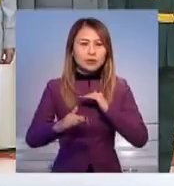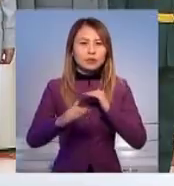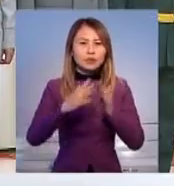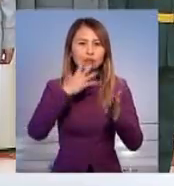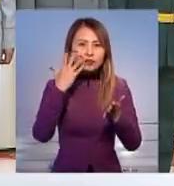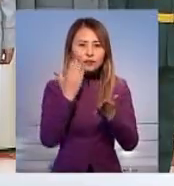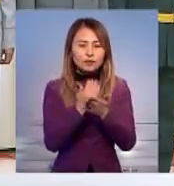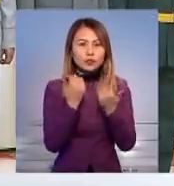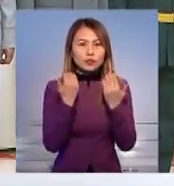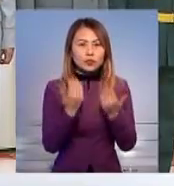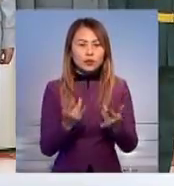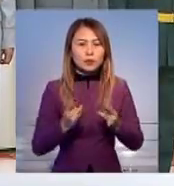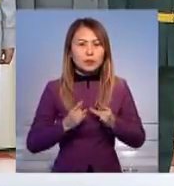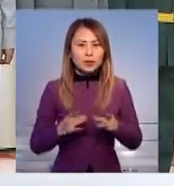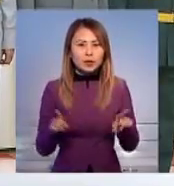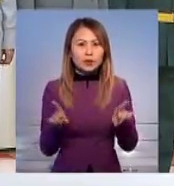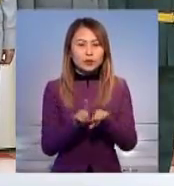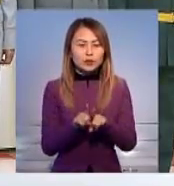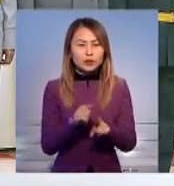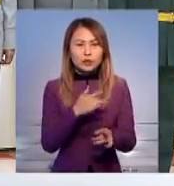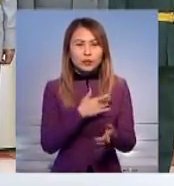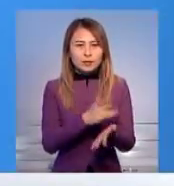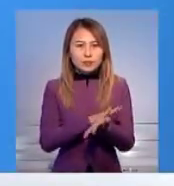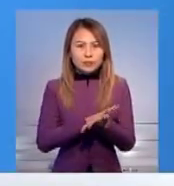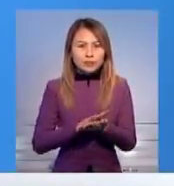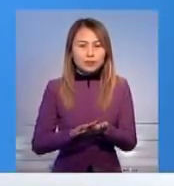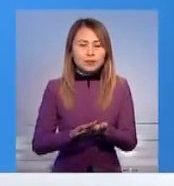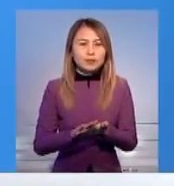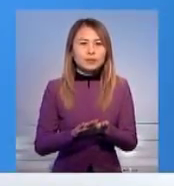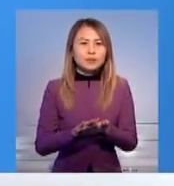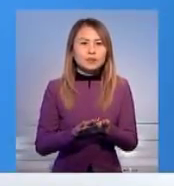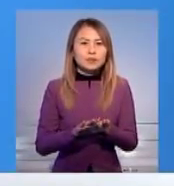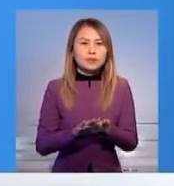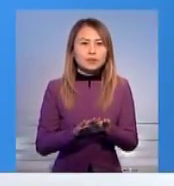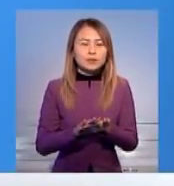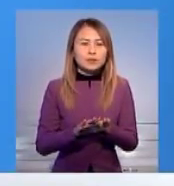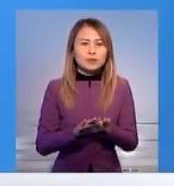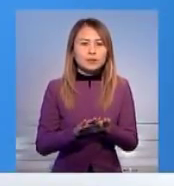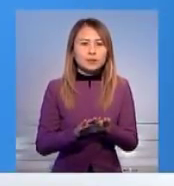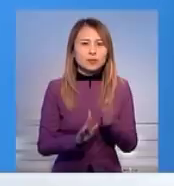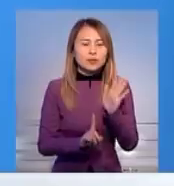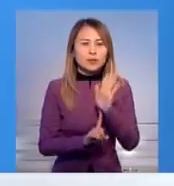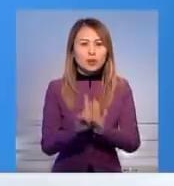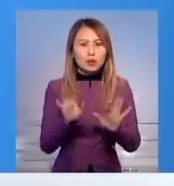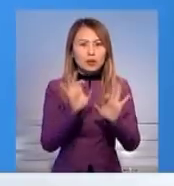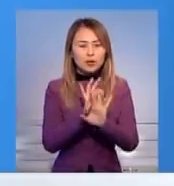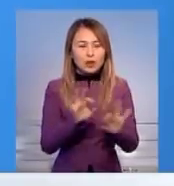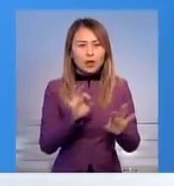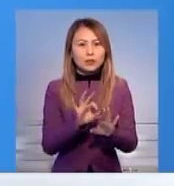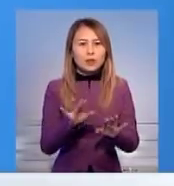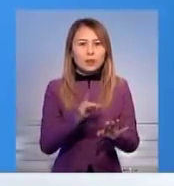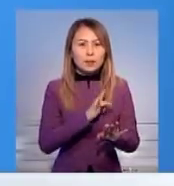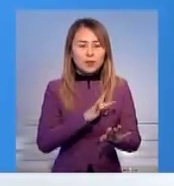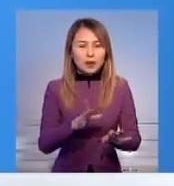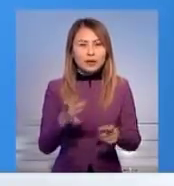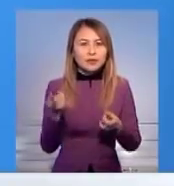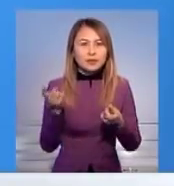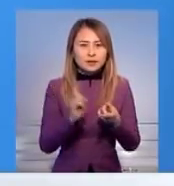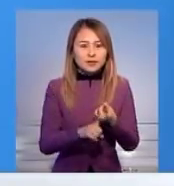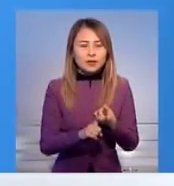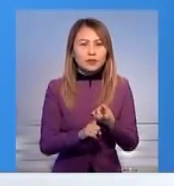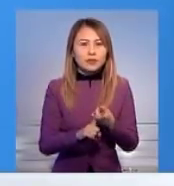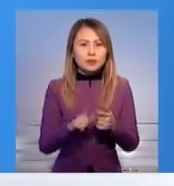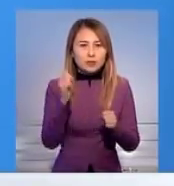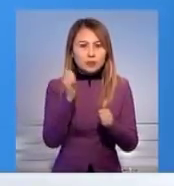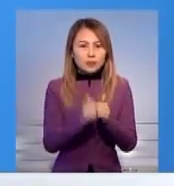ұлы жеңістің мерекесімен шын жүрегімнен құттықтаймын. Қатар аталған осы қос мерекенің алдында әр уақытта